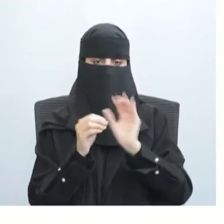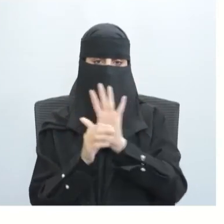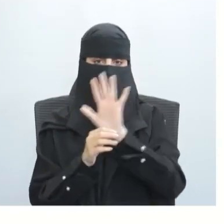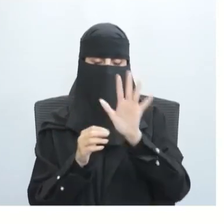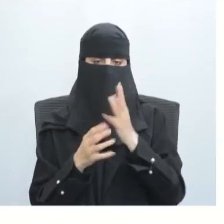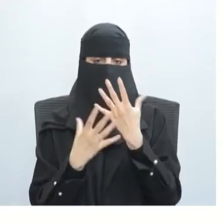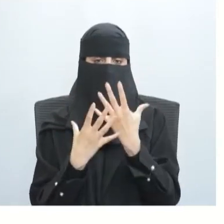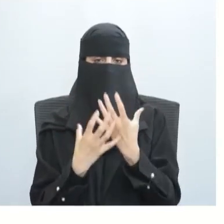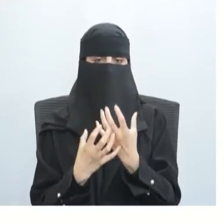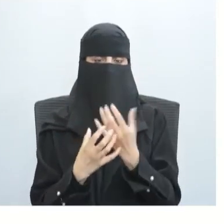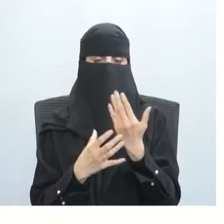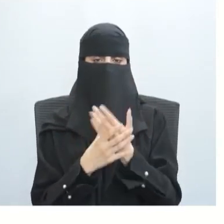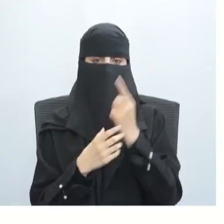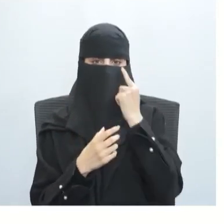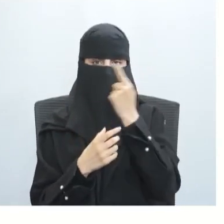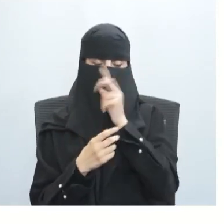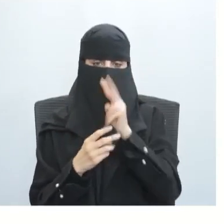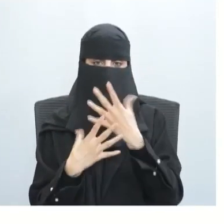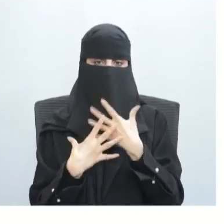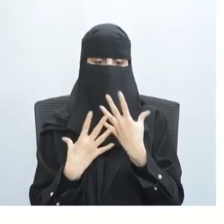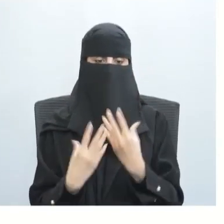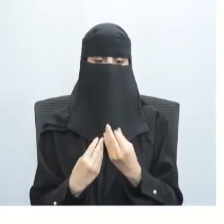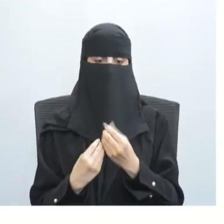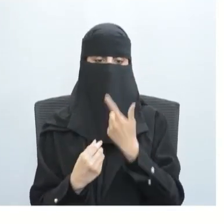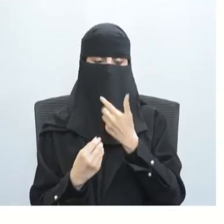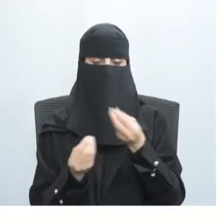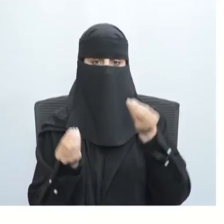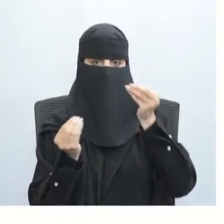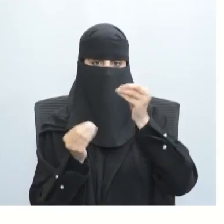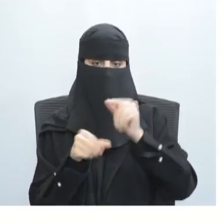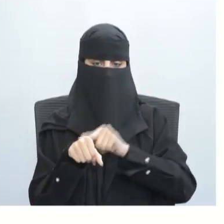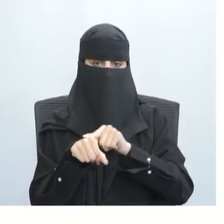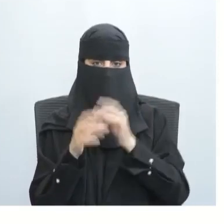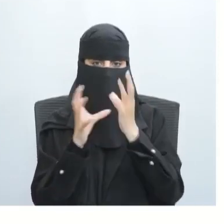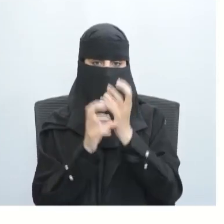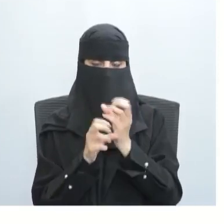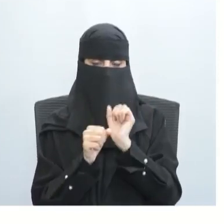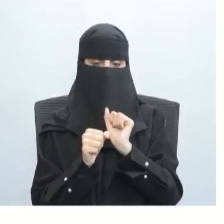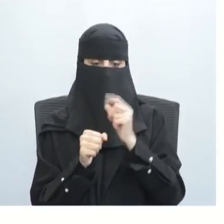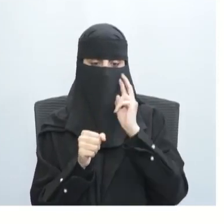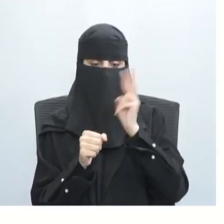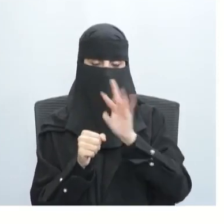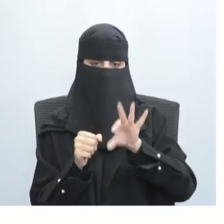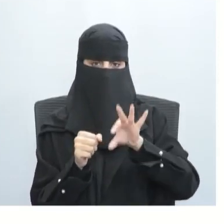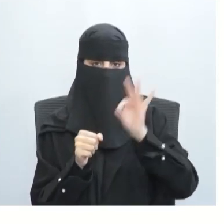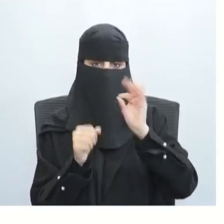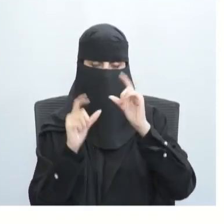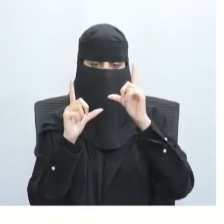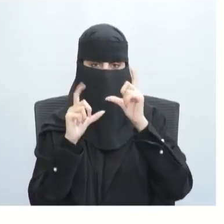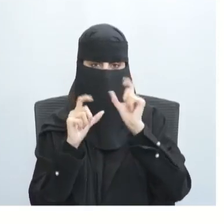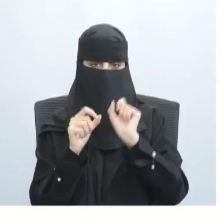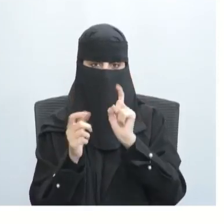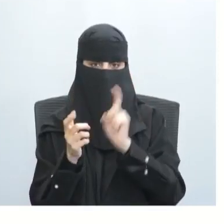تاثير هذه على العين لاضافه مرشح البني الداكن من المخطط الزمني تايم لاين نضغط على